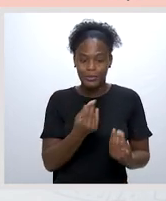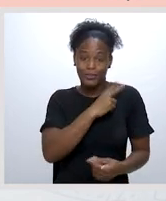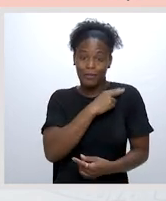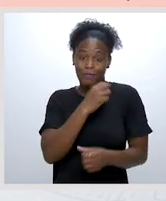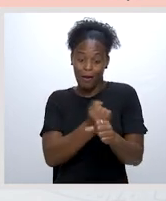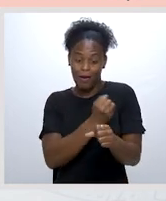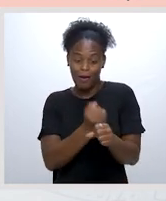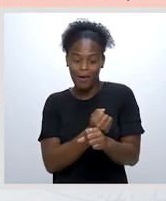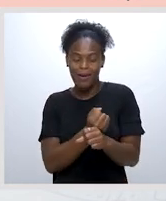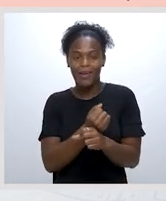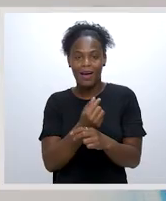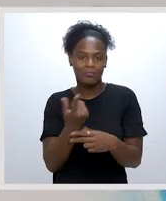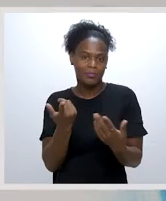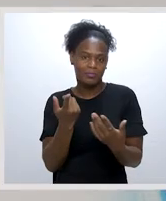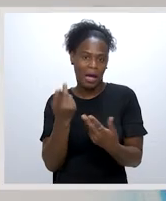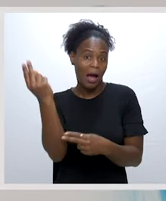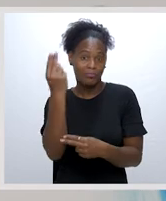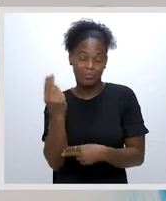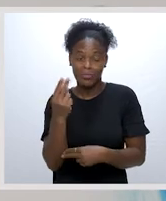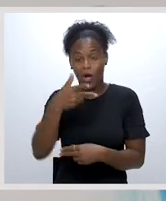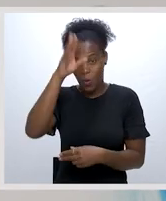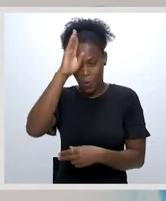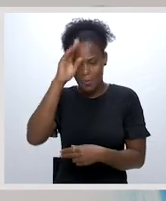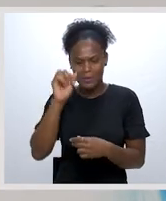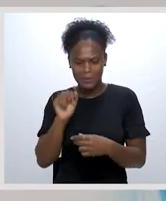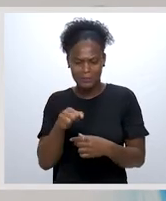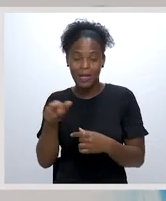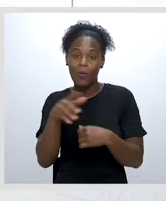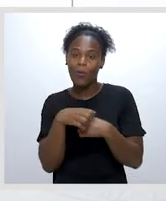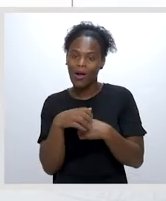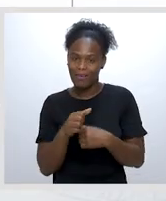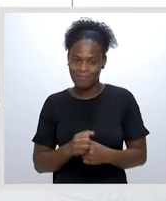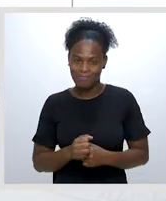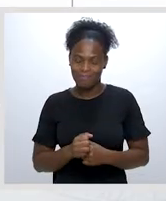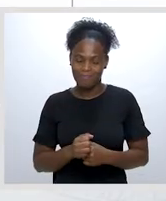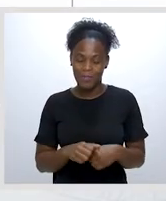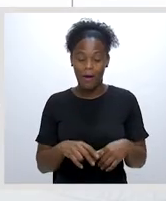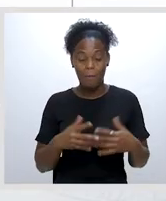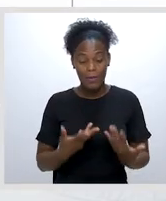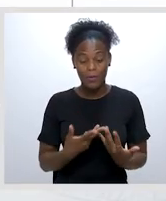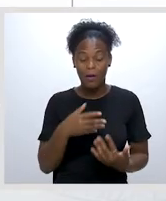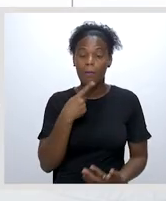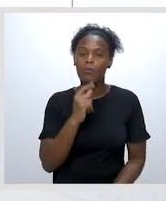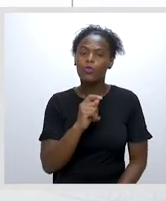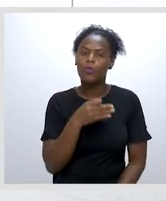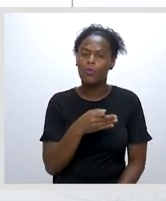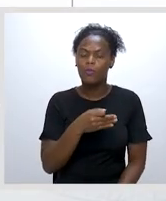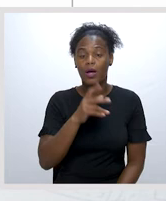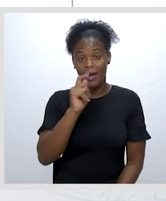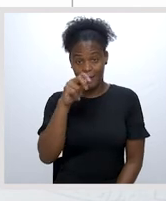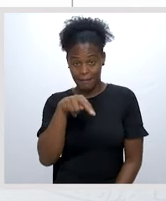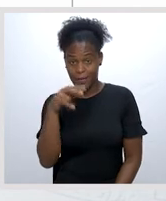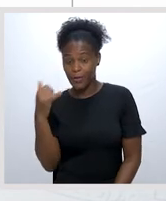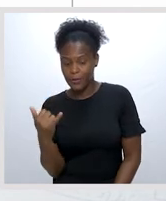romaine à Orange. Bien joué. On continue. Les pronoms « on » et « i », complément de «